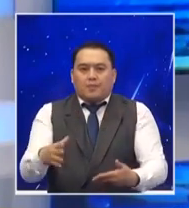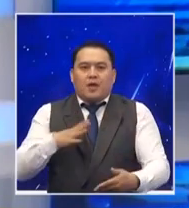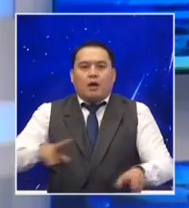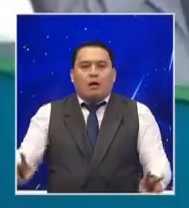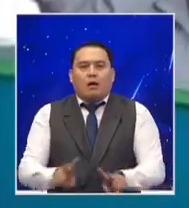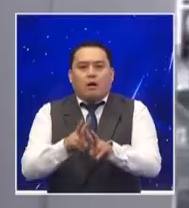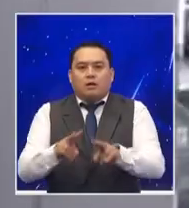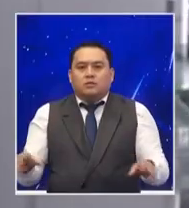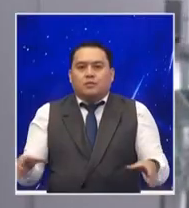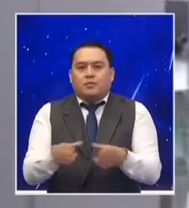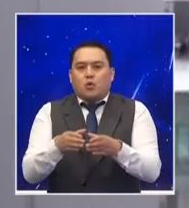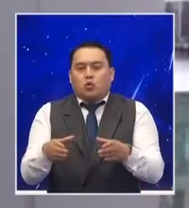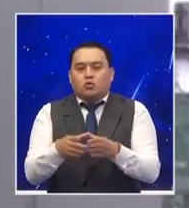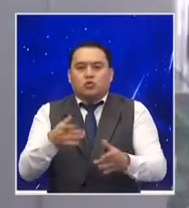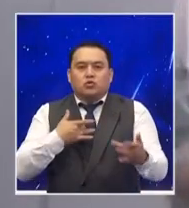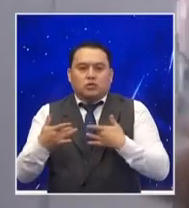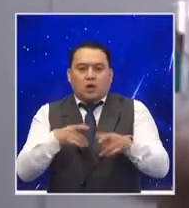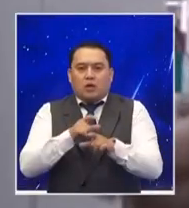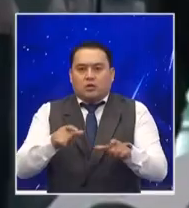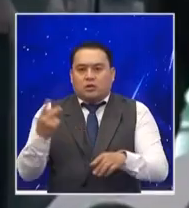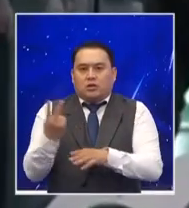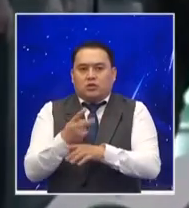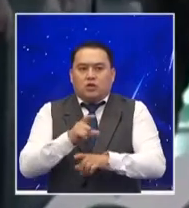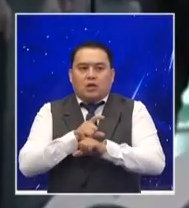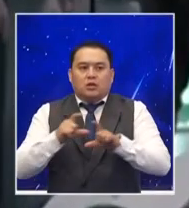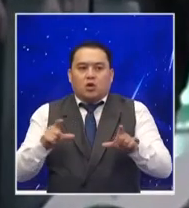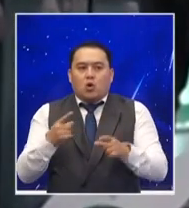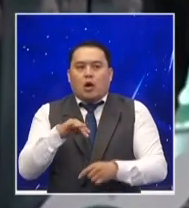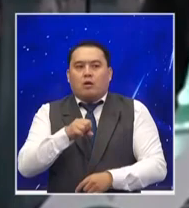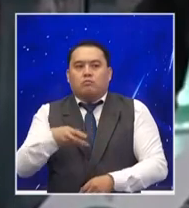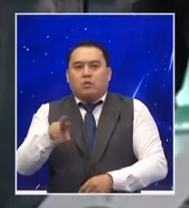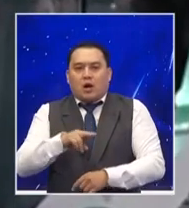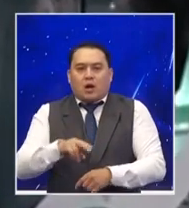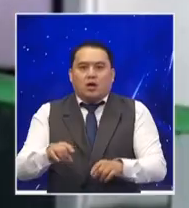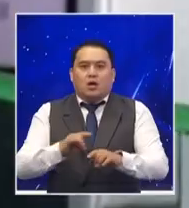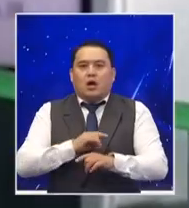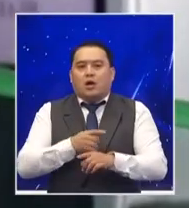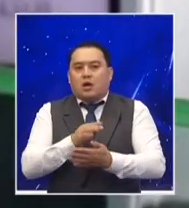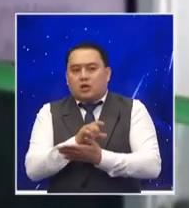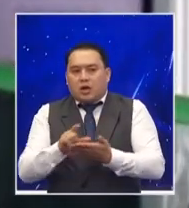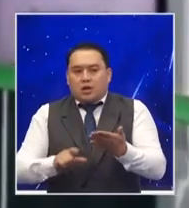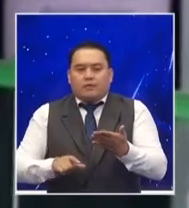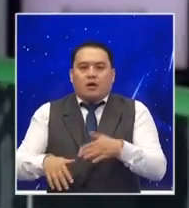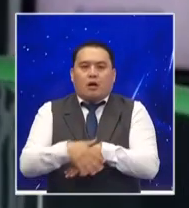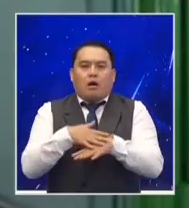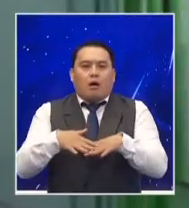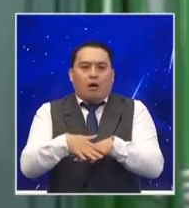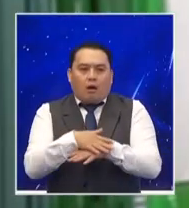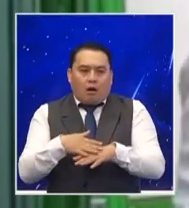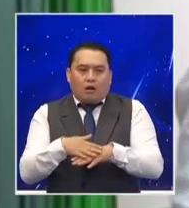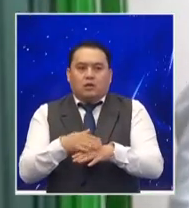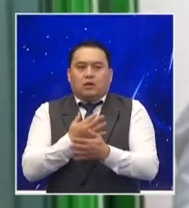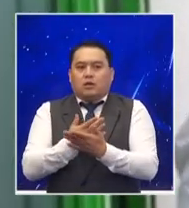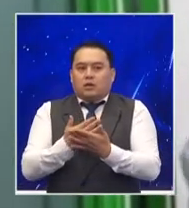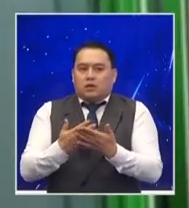Астана мюзикл театры жастары әуежайдың екінші қабатында ұлы Абайдың «Айттым сәлем қаламқас», «Халық әні» мен «Керім